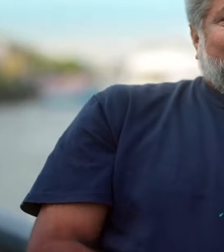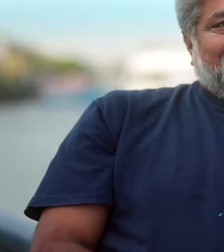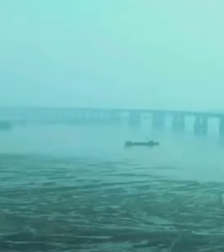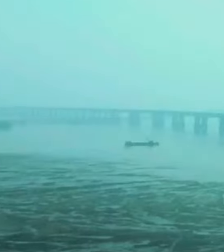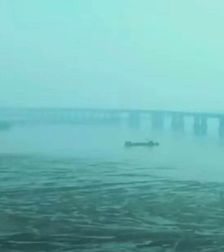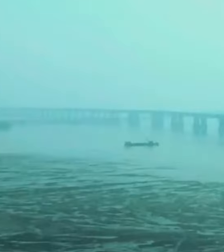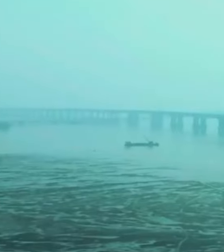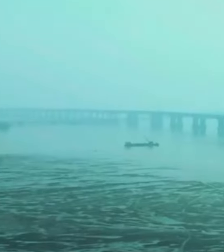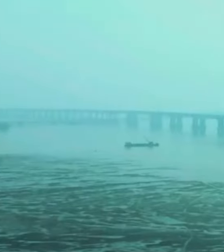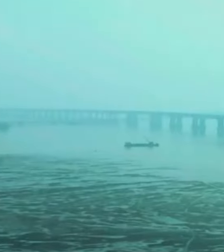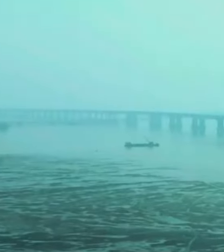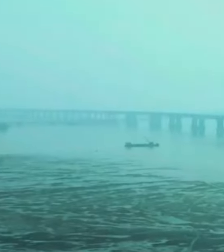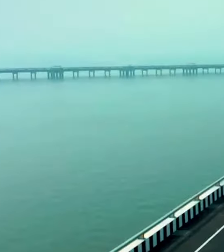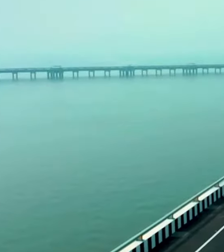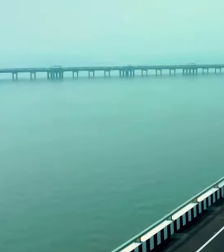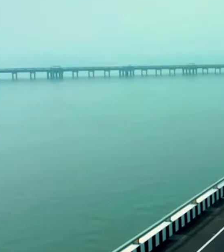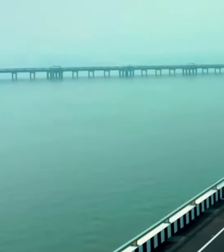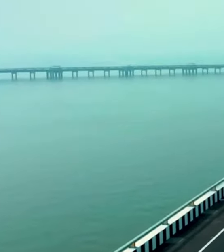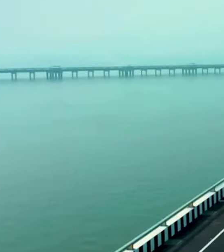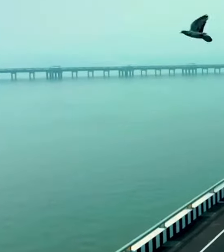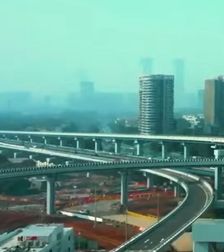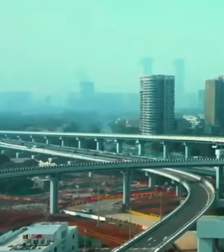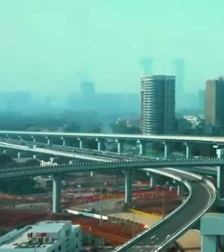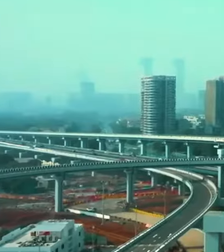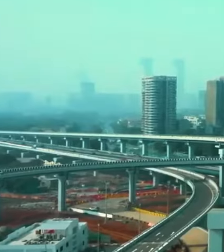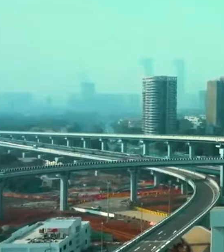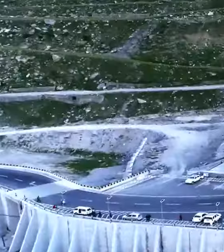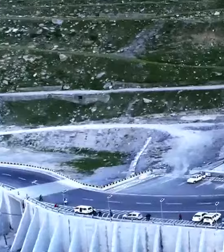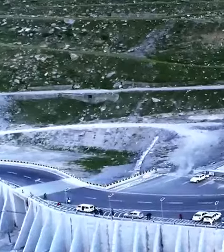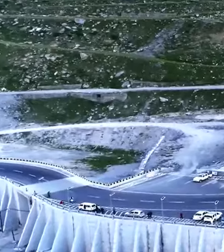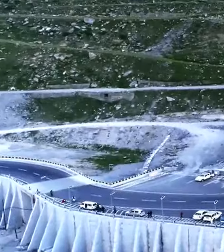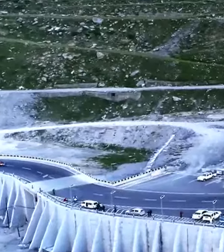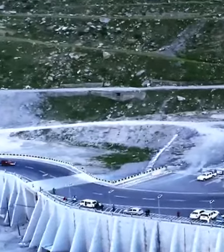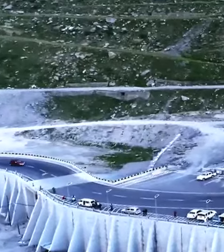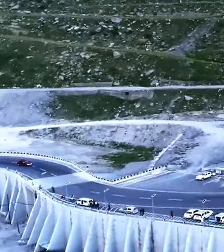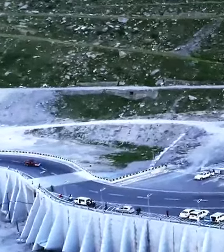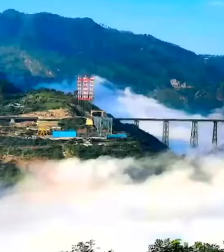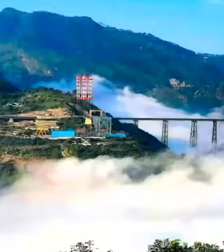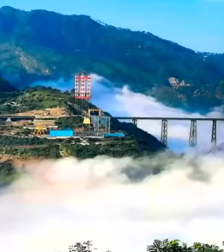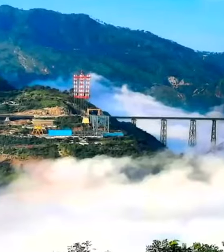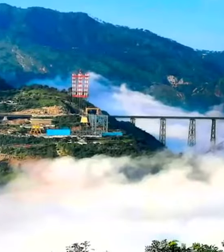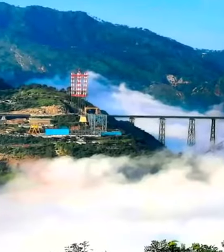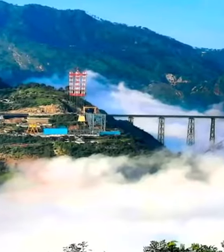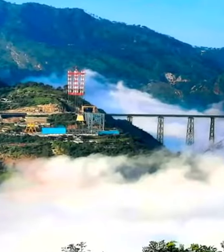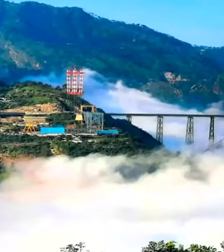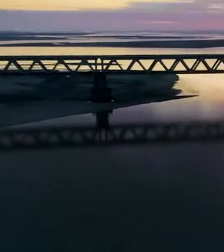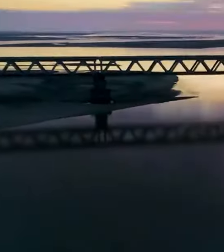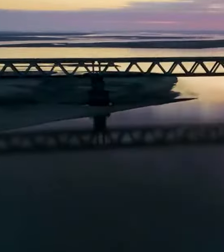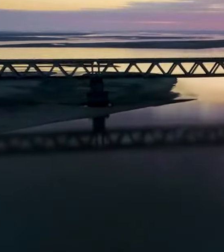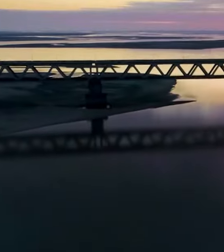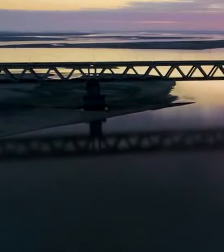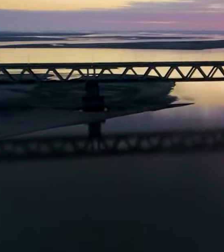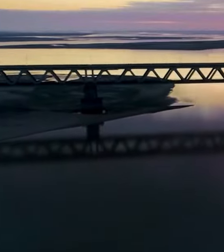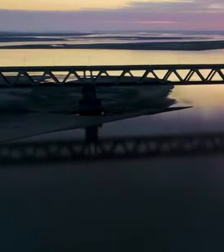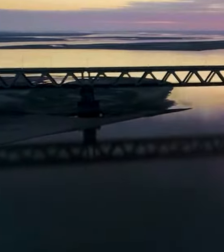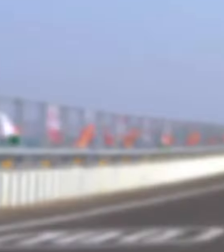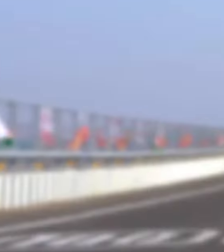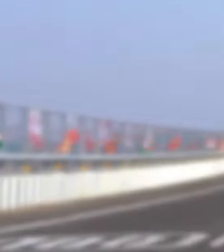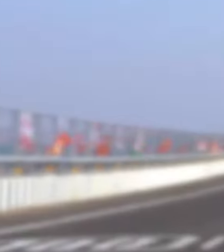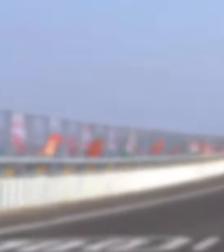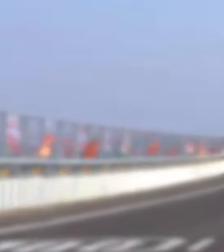है। सिर्फ 10 साल की स्पीड देख लो, अटल सेतु से अटल टनल देख लो, चिनाब ब्रिज से बोगीबील ब्रिज देख